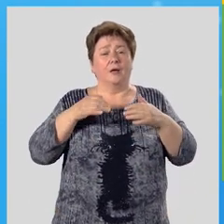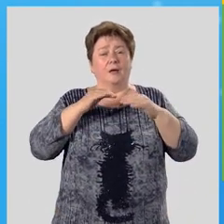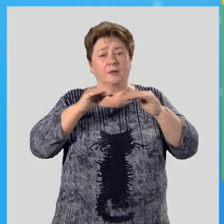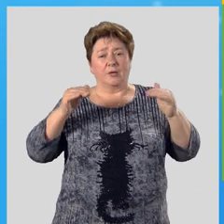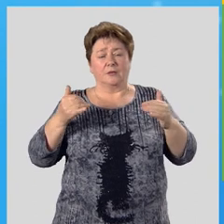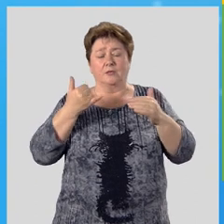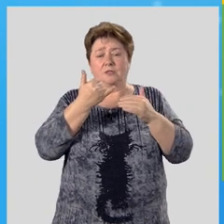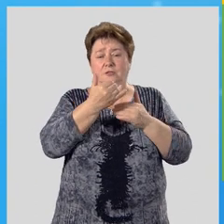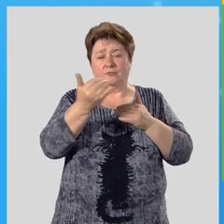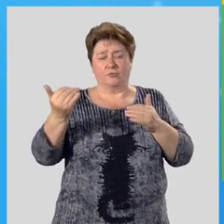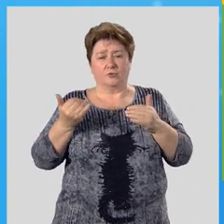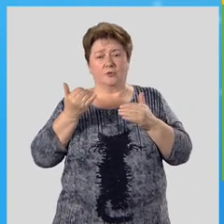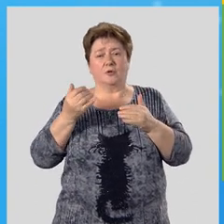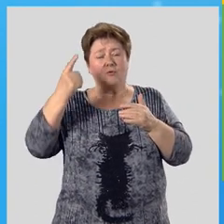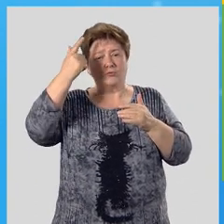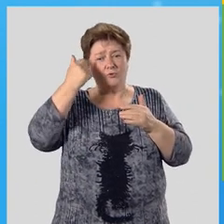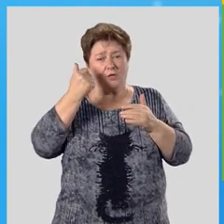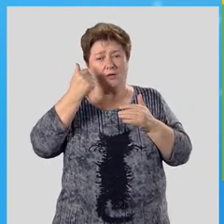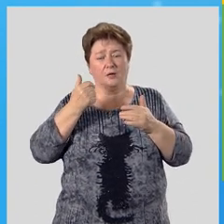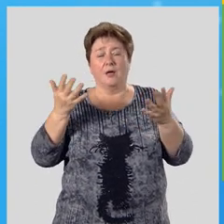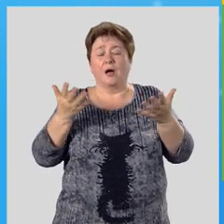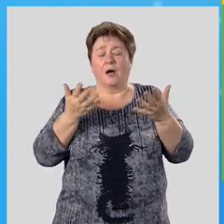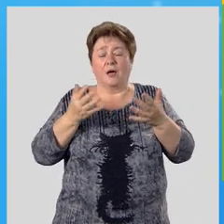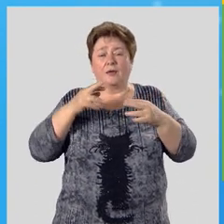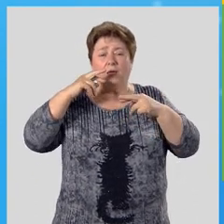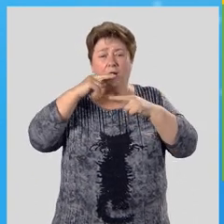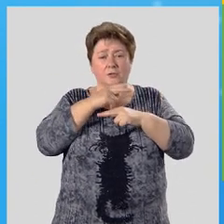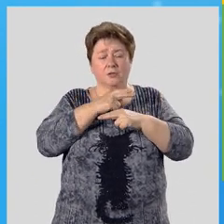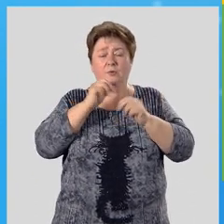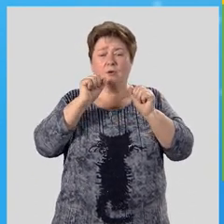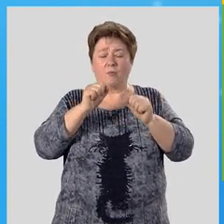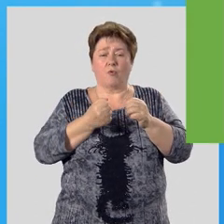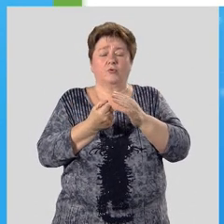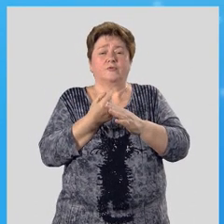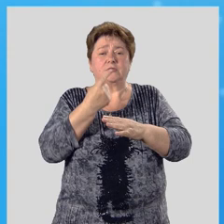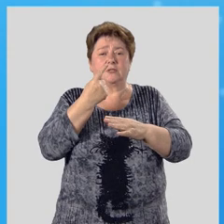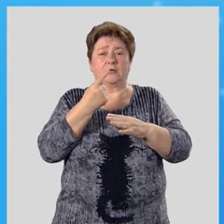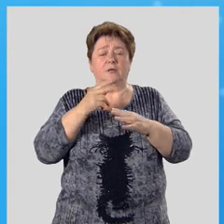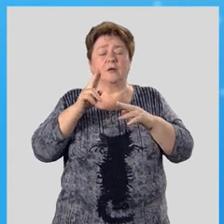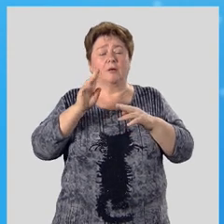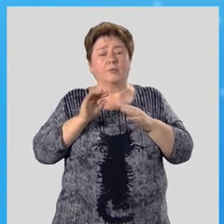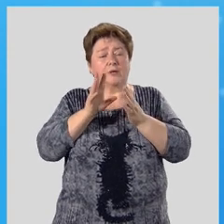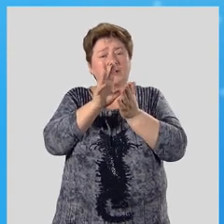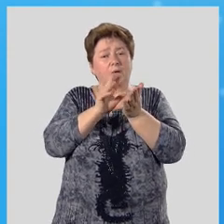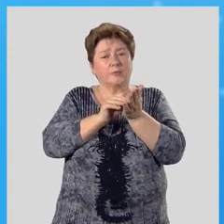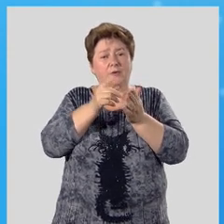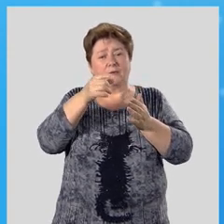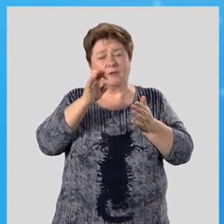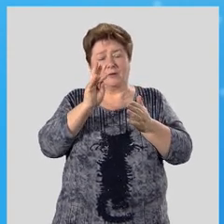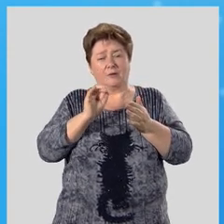ребята, мы с вами сегодня узнали, какие ошибки могут возникать при копировании